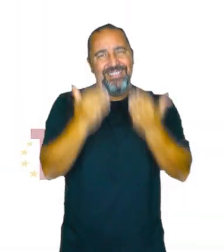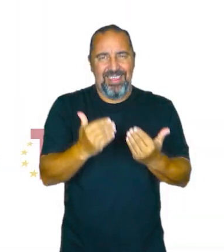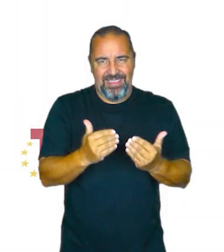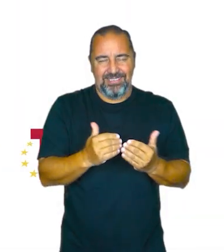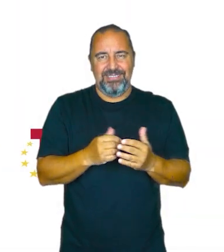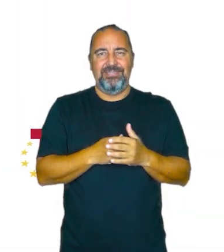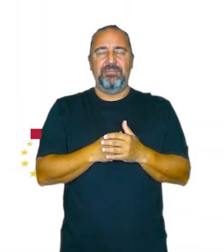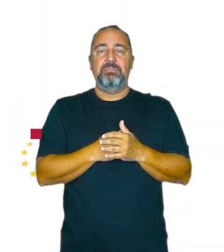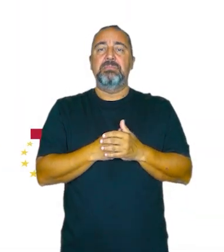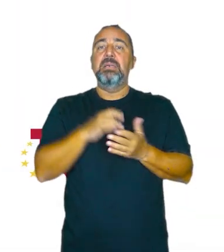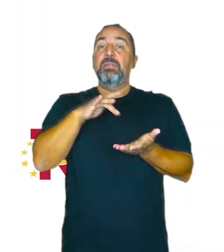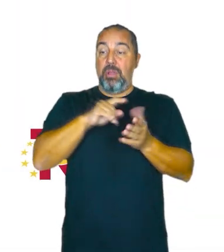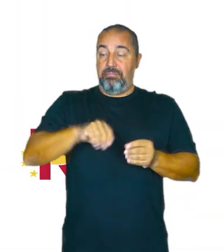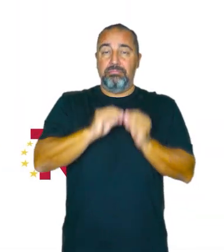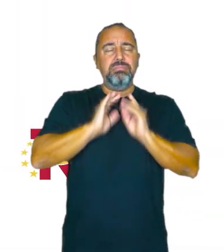zure arretagatik.